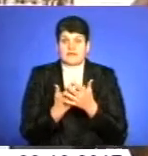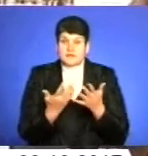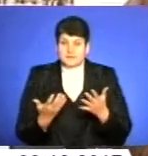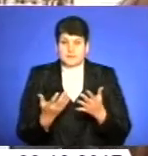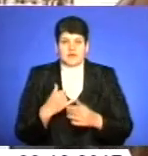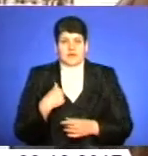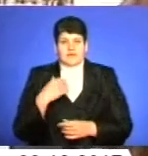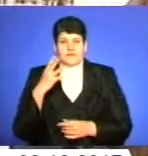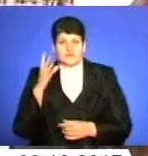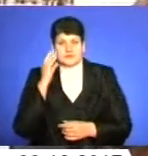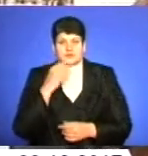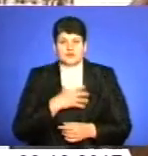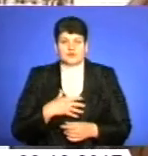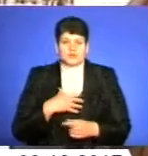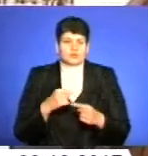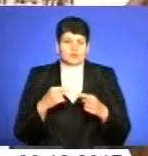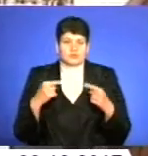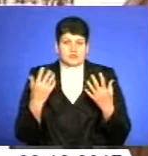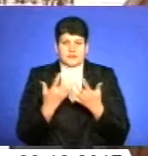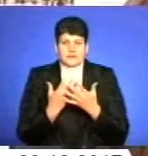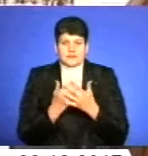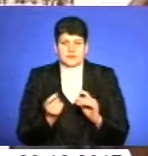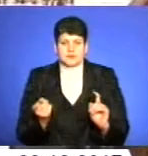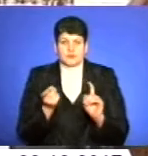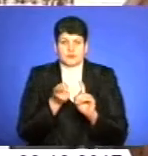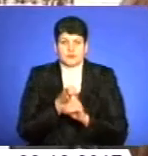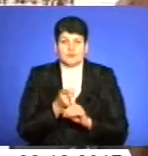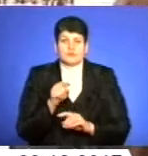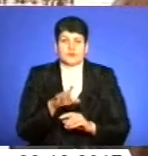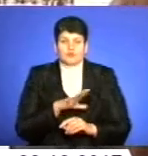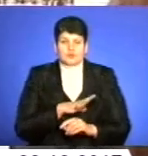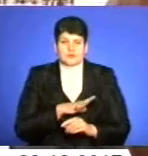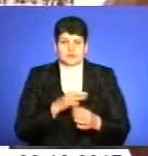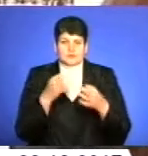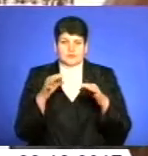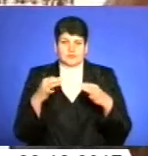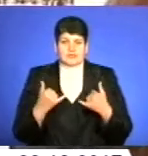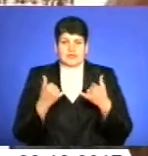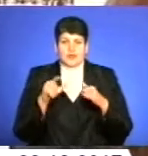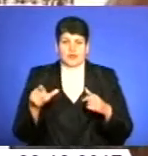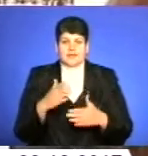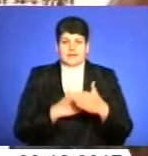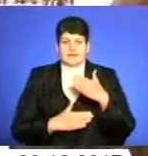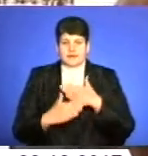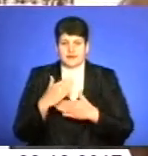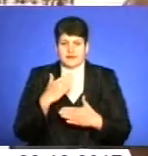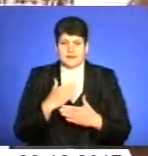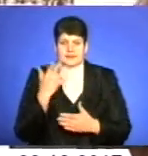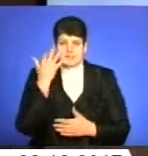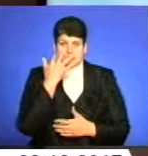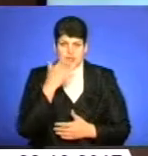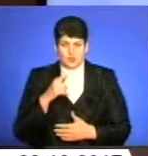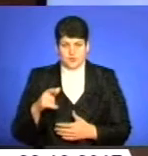важливо будь-які фільми адаптовувати тифлокоментарем для того, щоб вони були доступними для людей з інвалідністю, зокрема для незрячих